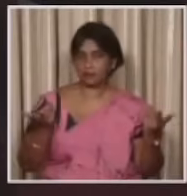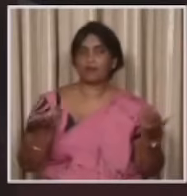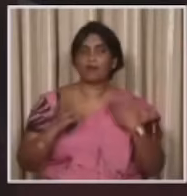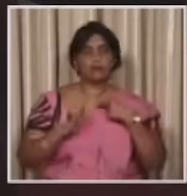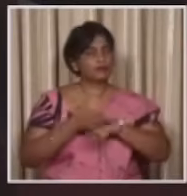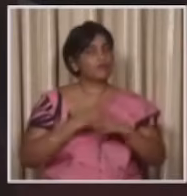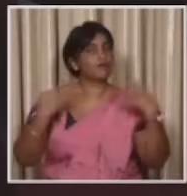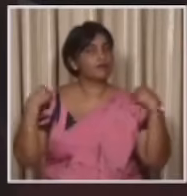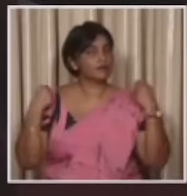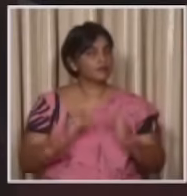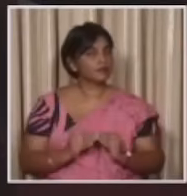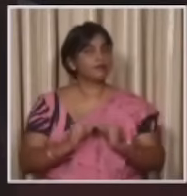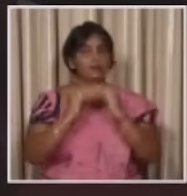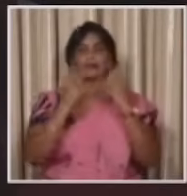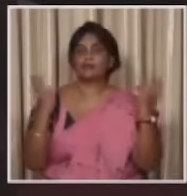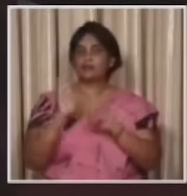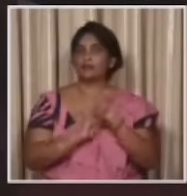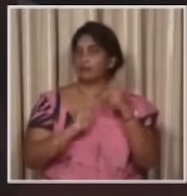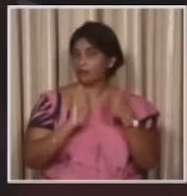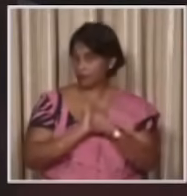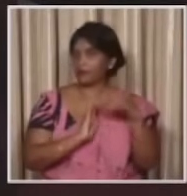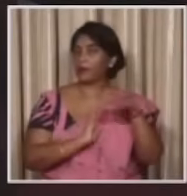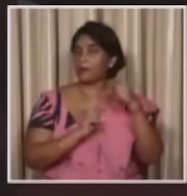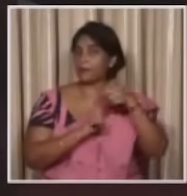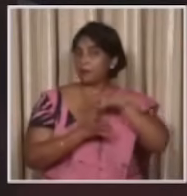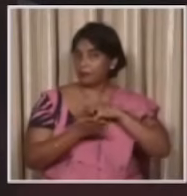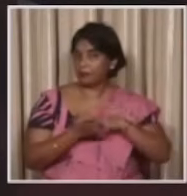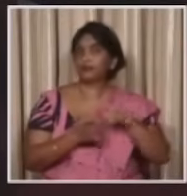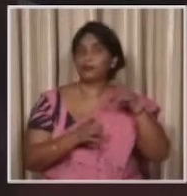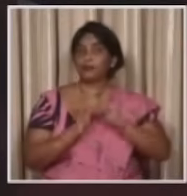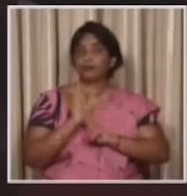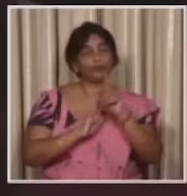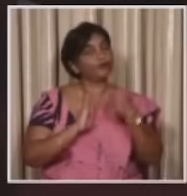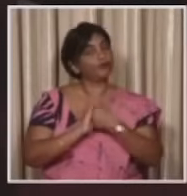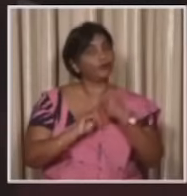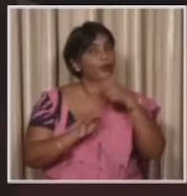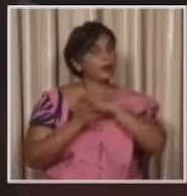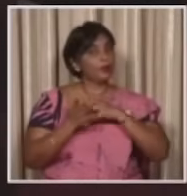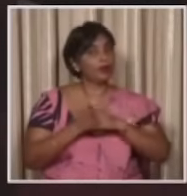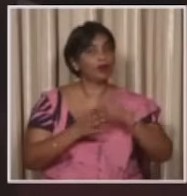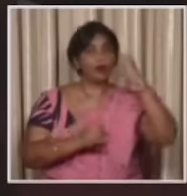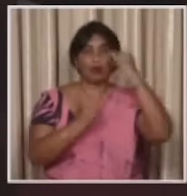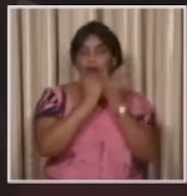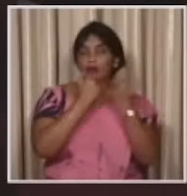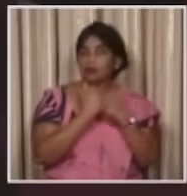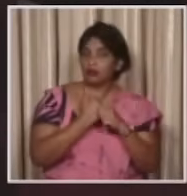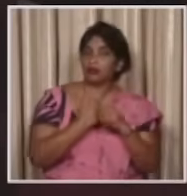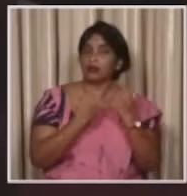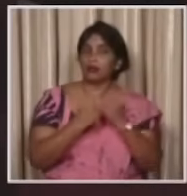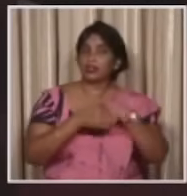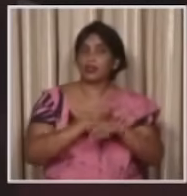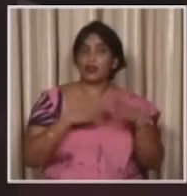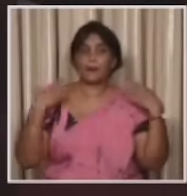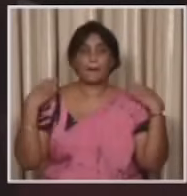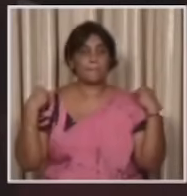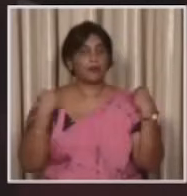යටිතල පහසුකම් සංවර්ධනය වෙලා නැහැ උතුරු නැගෙනහිර පළාත්වල. එතන උතුරු නැගෙනහිර පළාත්වල අවශ්‍ය සම්ප්‍රේෂණ රැහන් ටික හදන්න, ඒ අවශ්‍ය යටිතල පහසුකම්